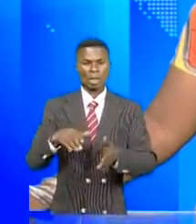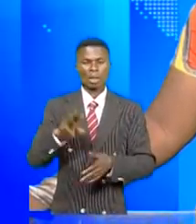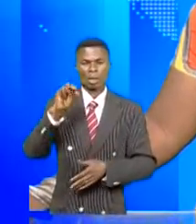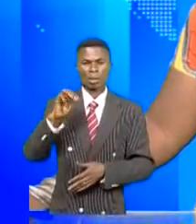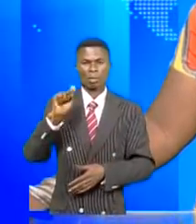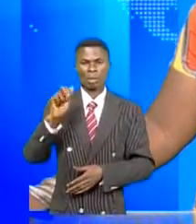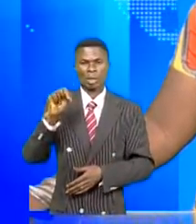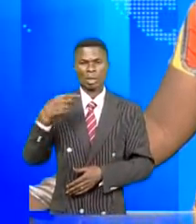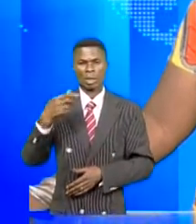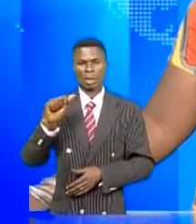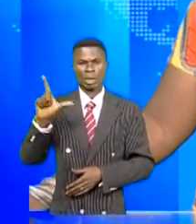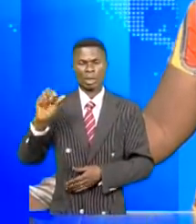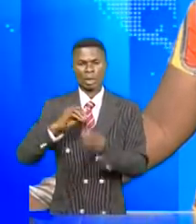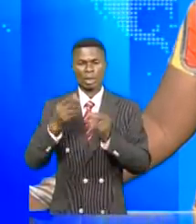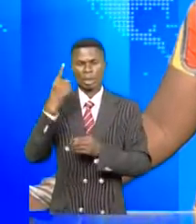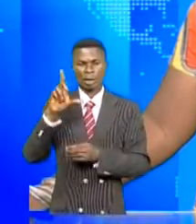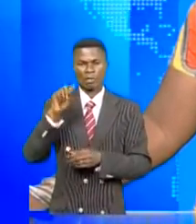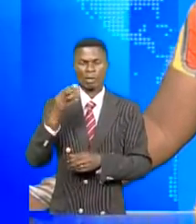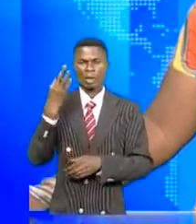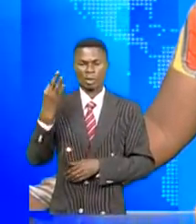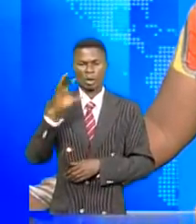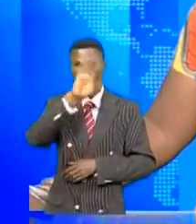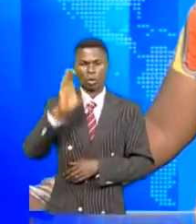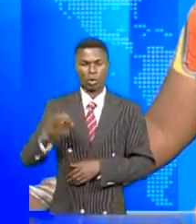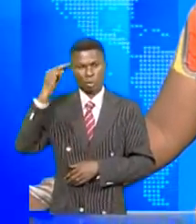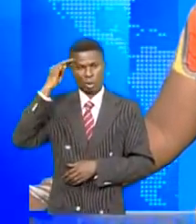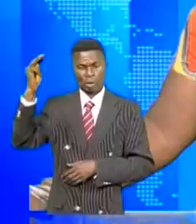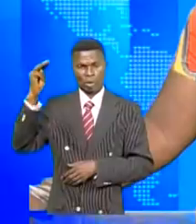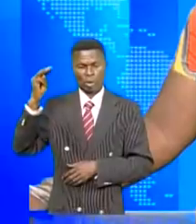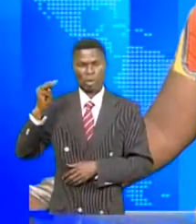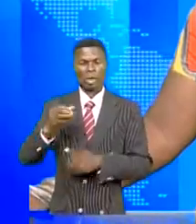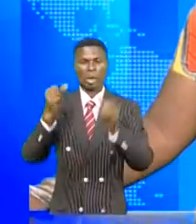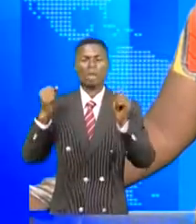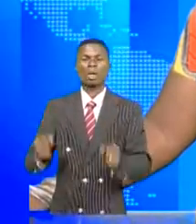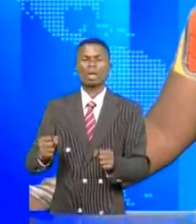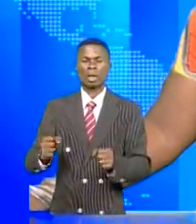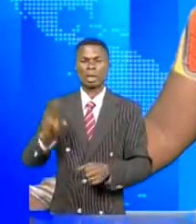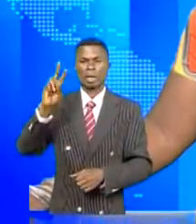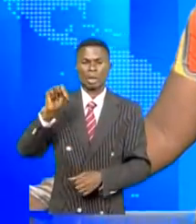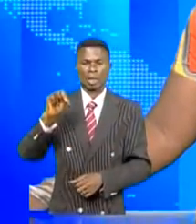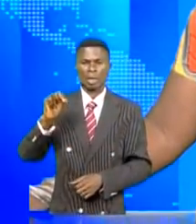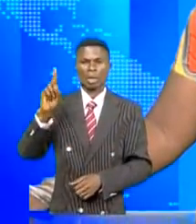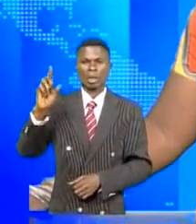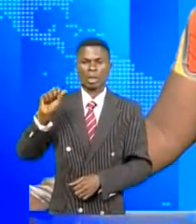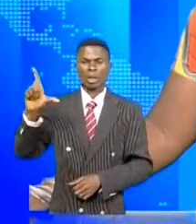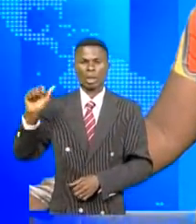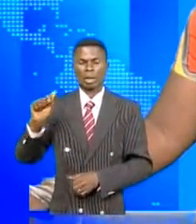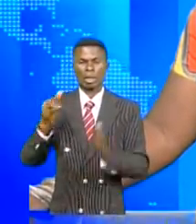Mangala 1, numéro 23, commune Mungafula, référence à Rendala. Samedi